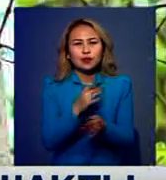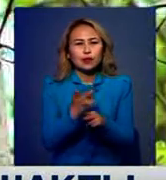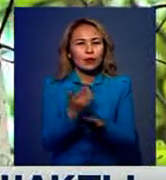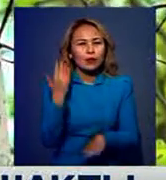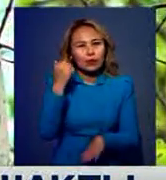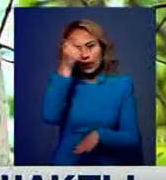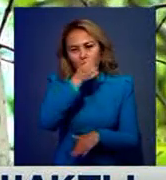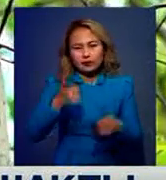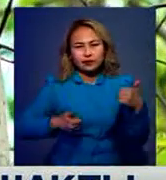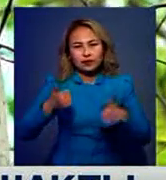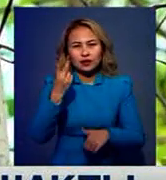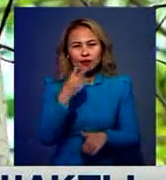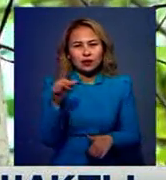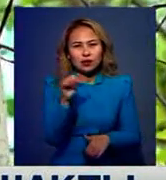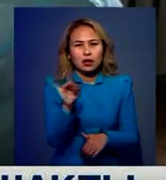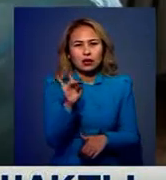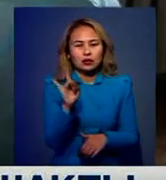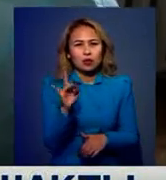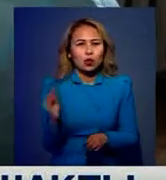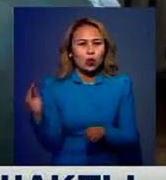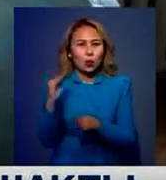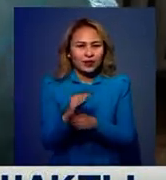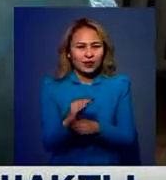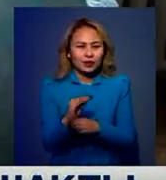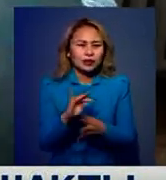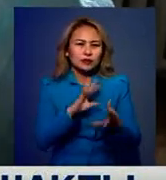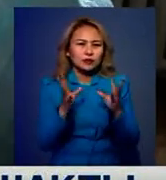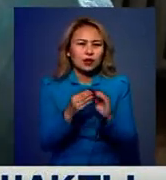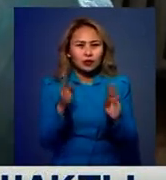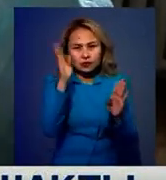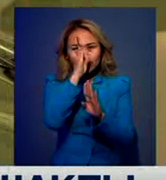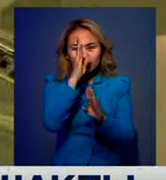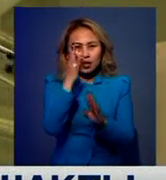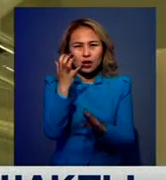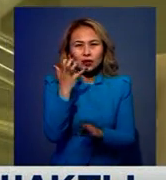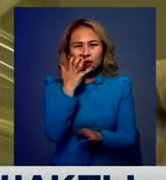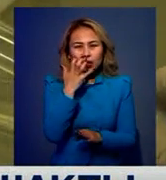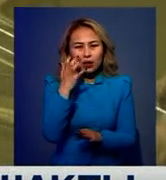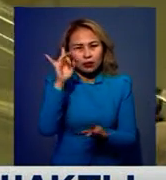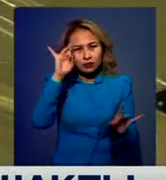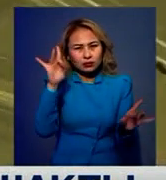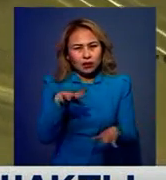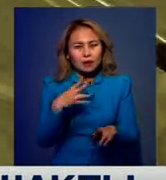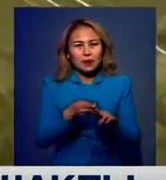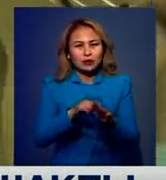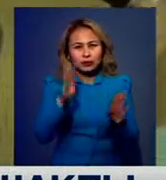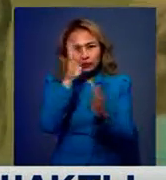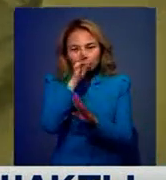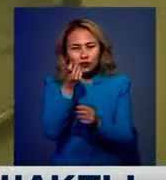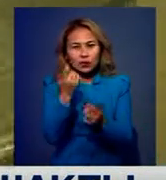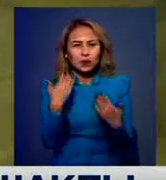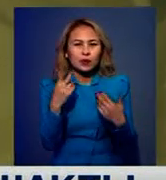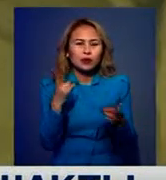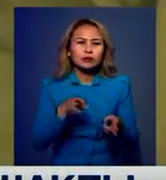жылмен салыстырғанда 2,5 есеге артық. Оған өңірде ауа райының күрт жылынуы себеп. Сондықтан әсіресе табиғат аясына